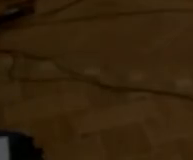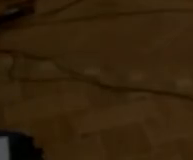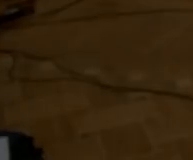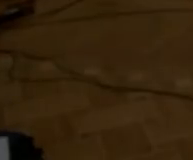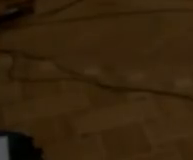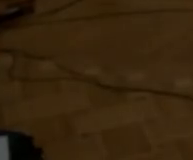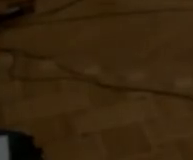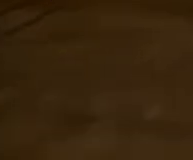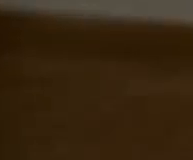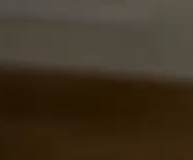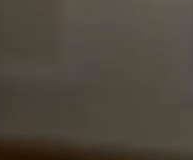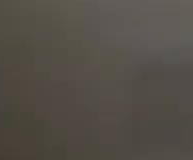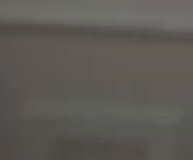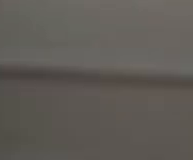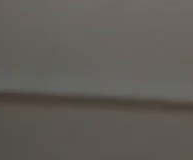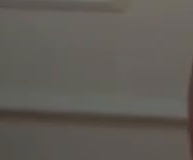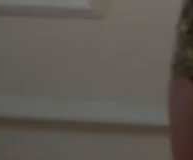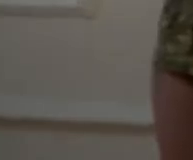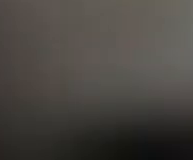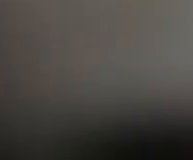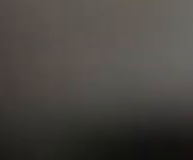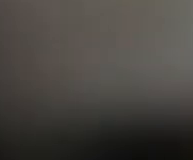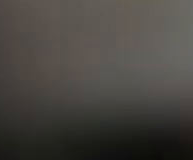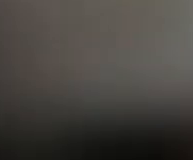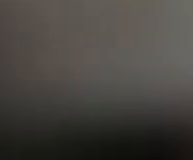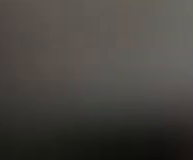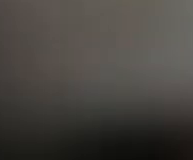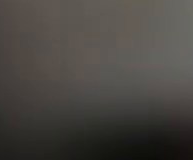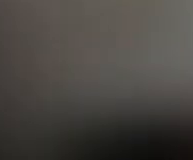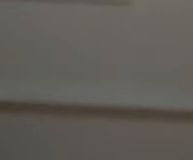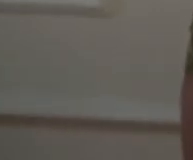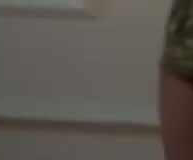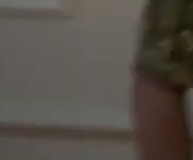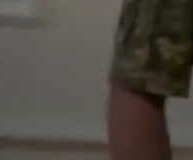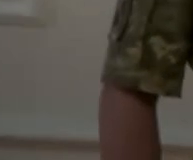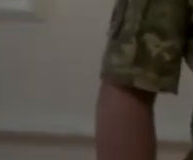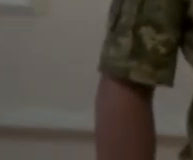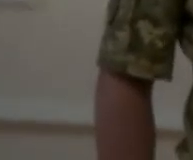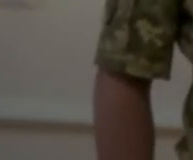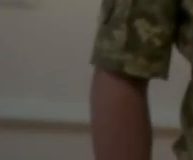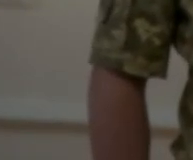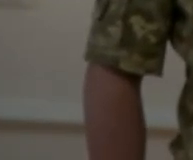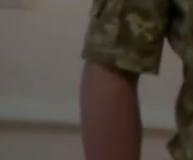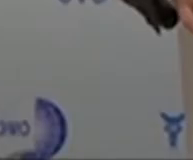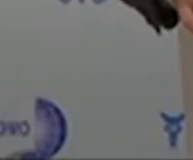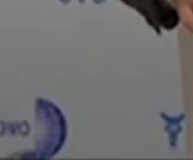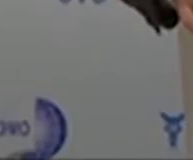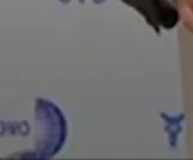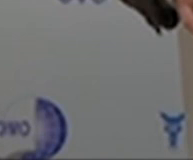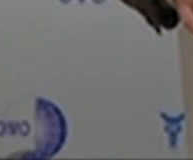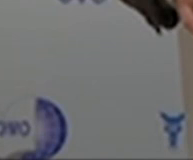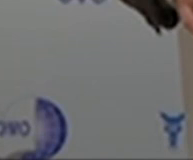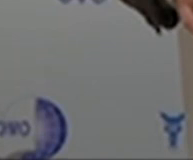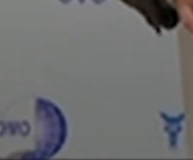אוקראינה טענה שעיתונאי רוסי נרצח בקייב. היום הוא הפתיע במסיבת עיתונאים. זה מודה כתורי, זה